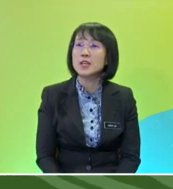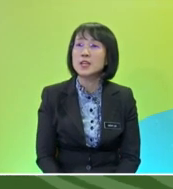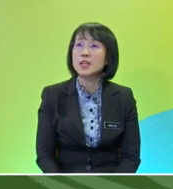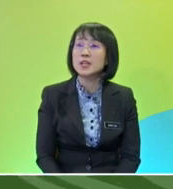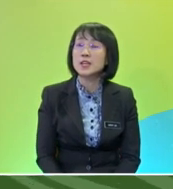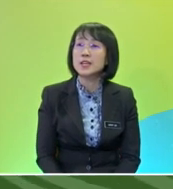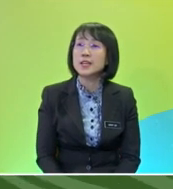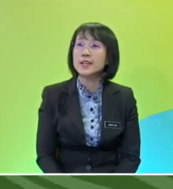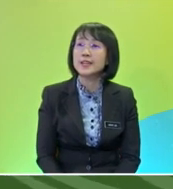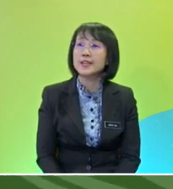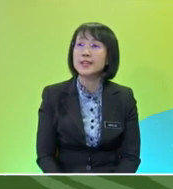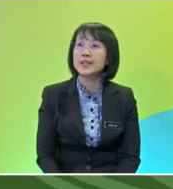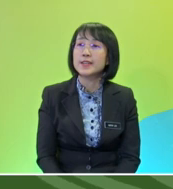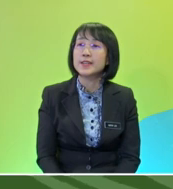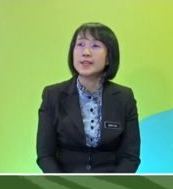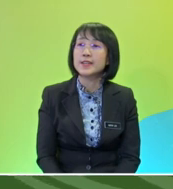Adik Pejun, apa dia?